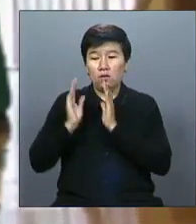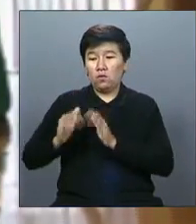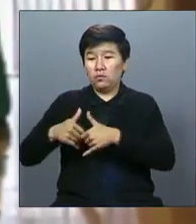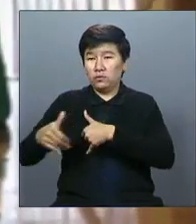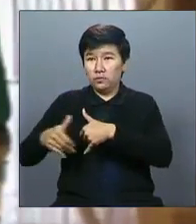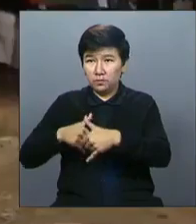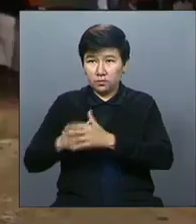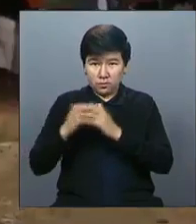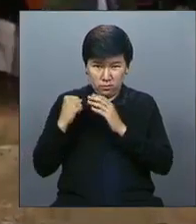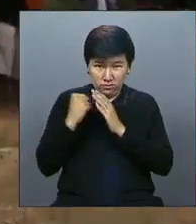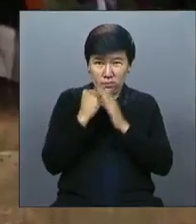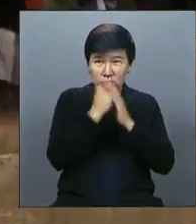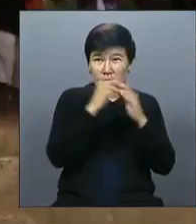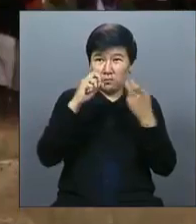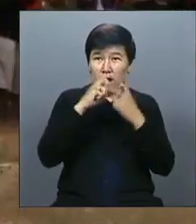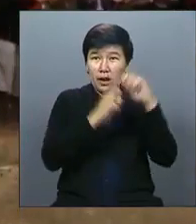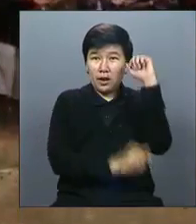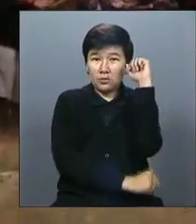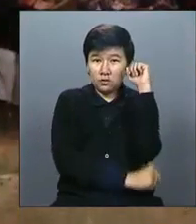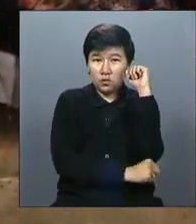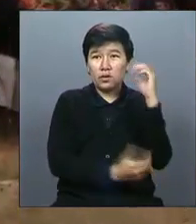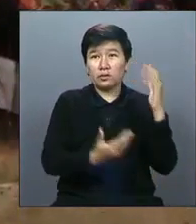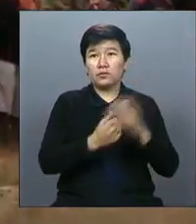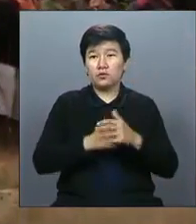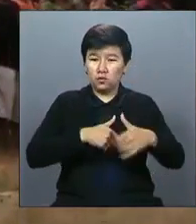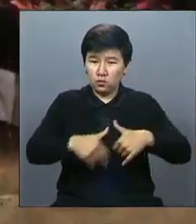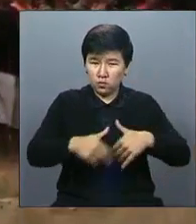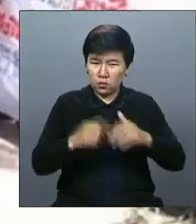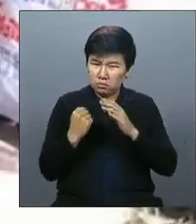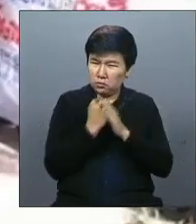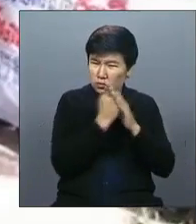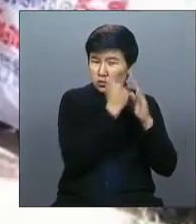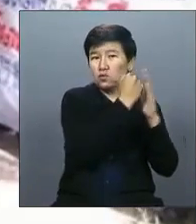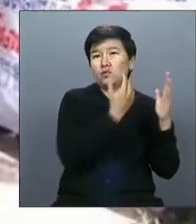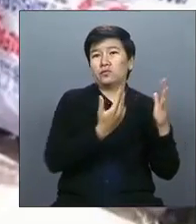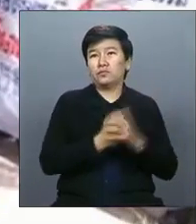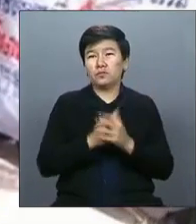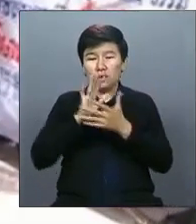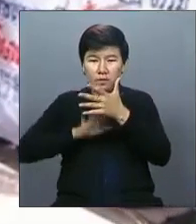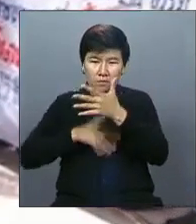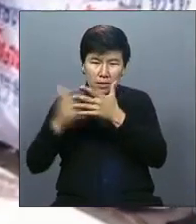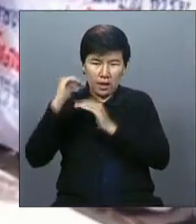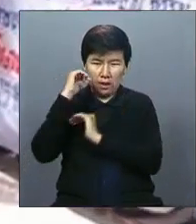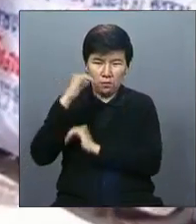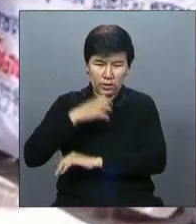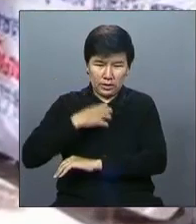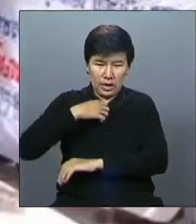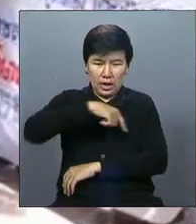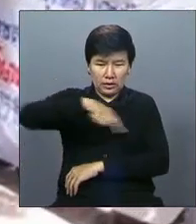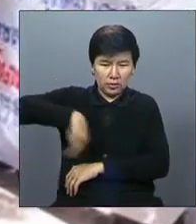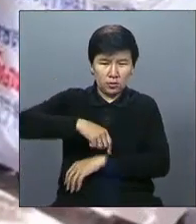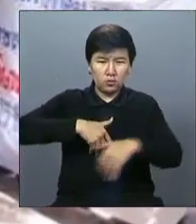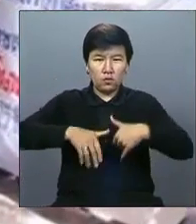าต่อสู้กับความยากจนต่อสู้เพื่อชุมชนเพื่อสิทธิที่จะกำหนดแผนพัฒนาในท้องถิ่นของตนเองก